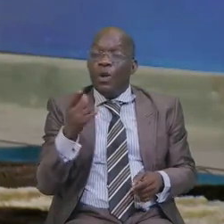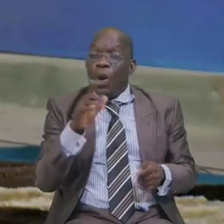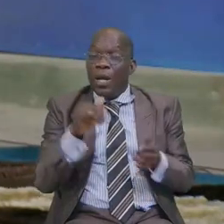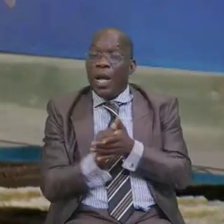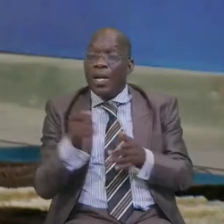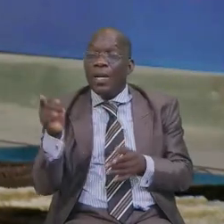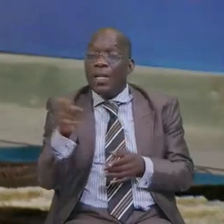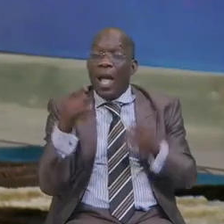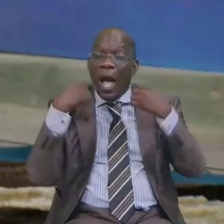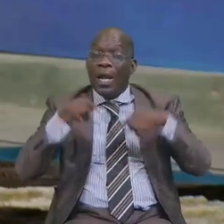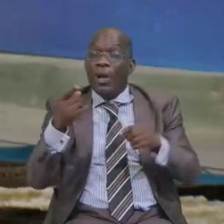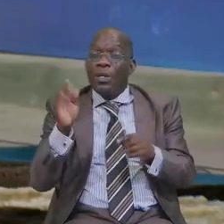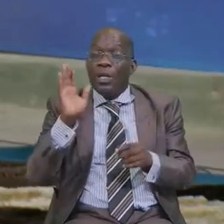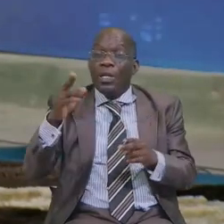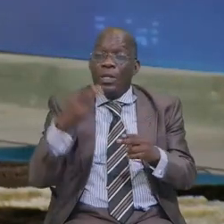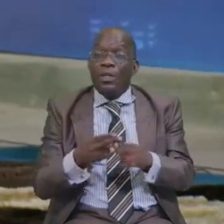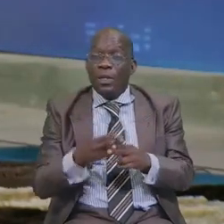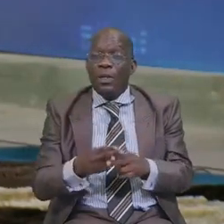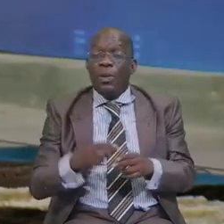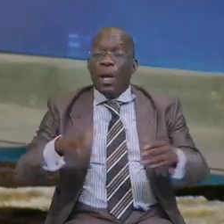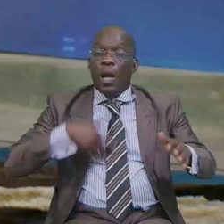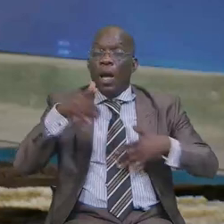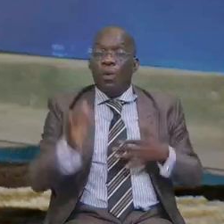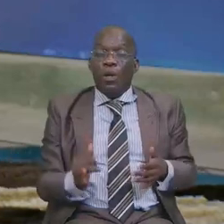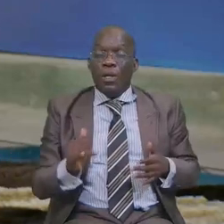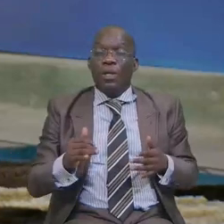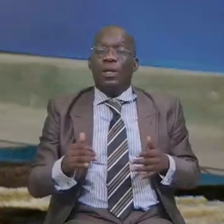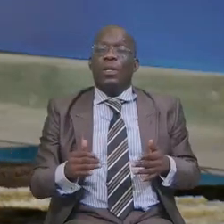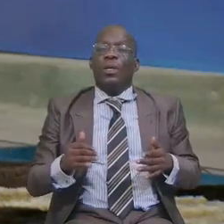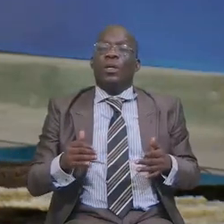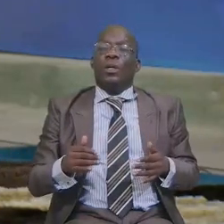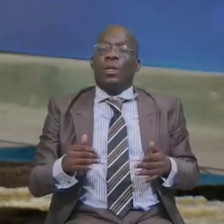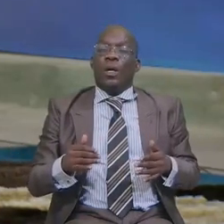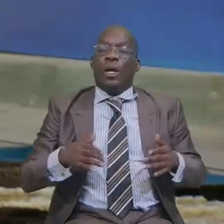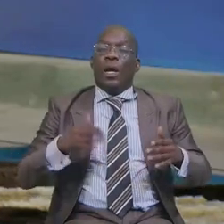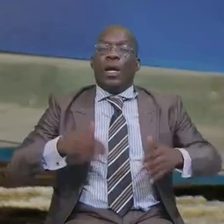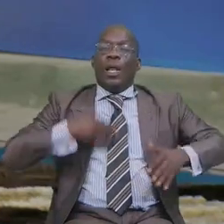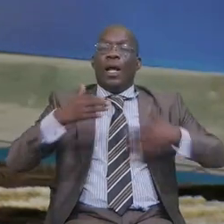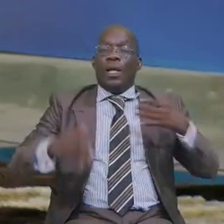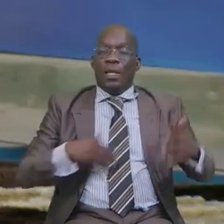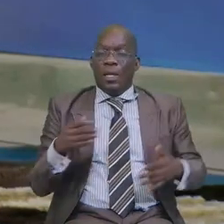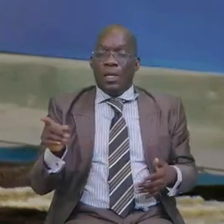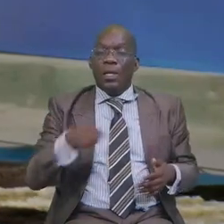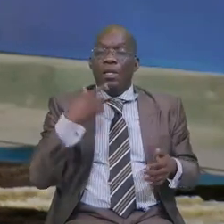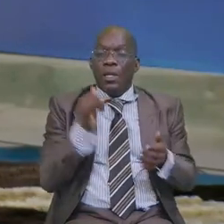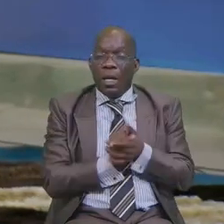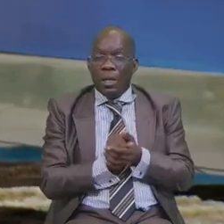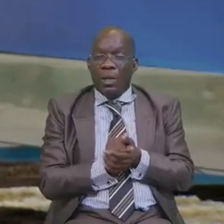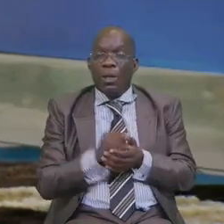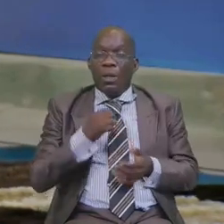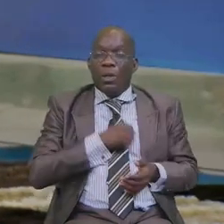ton nom? J'ai dit oui. Joyeusement, avec enthousiasme. Ils ont dit, oh, désolé.